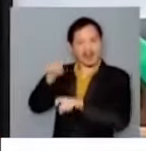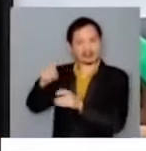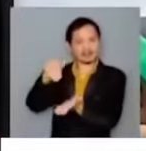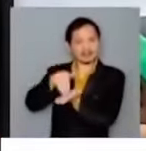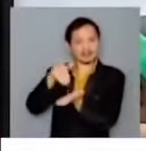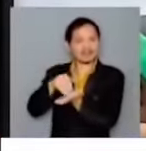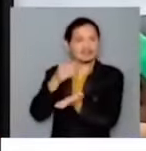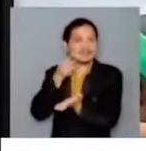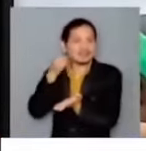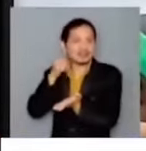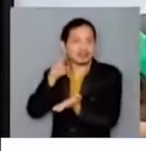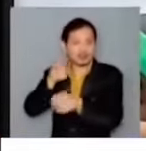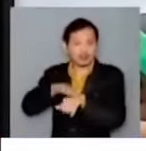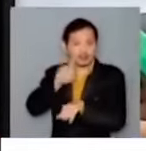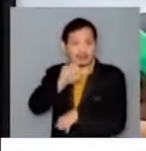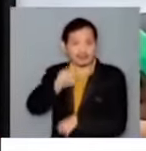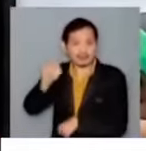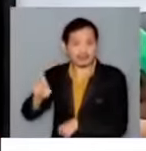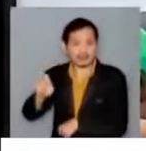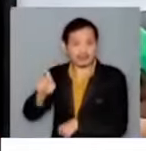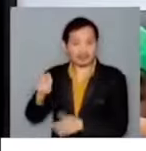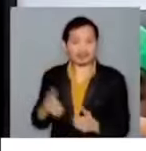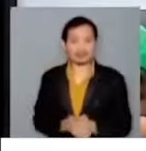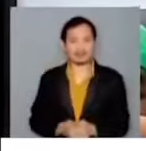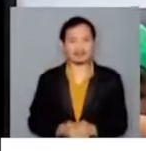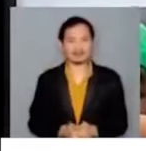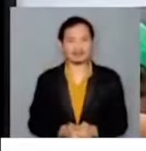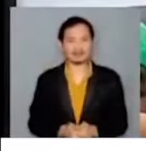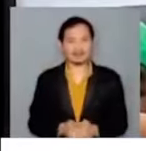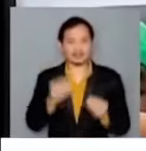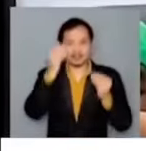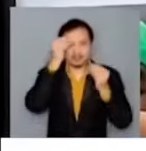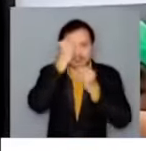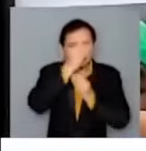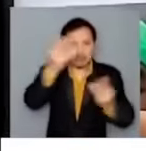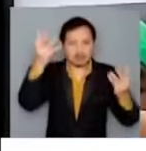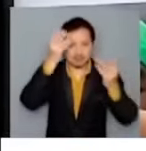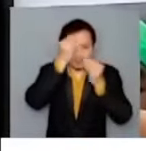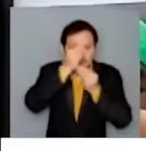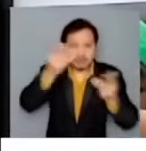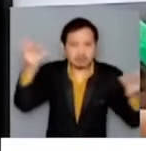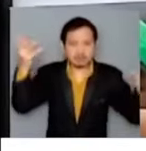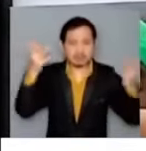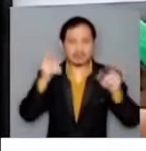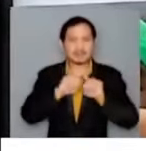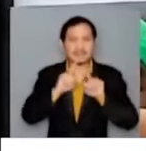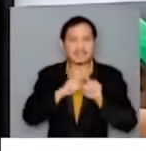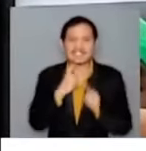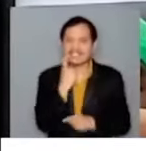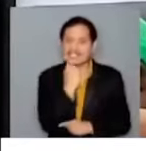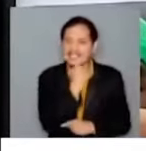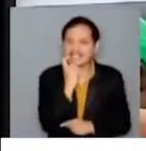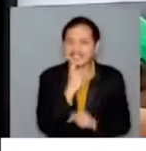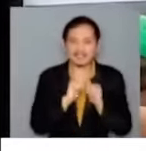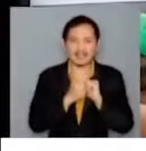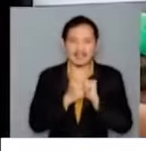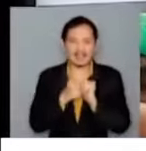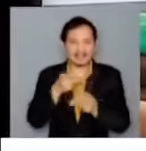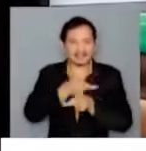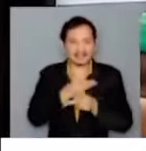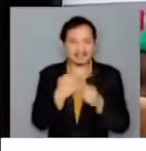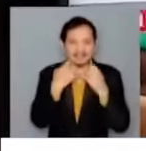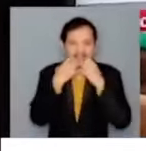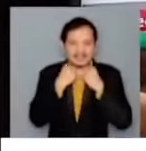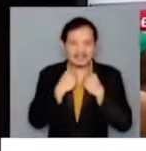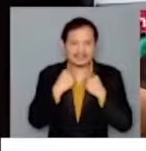TikTok. Sa pagbibigay ng impormasyon sa usaping ngipin, nakilala si Doc Shaggy.